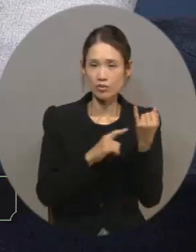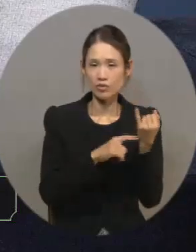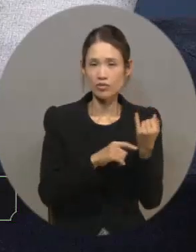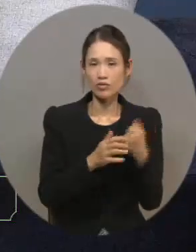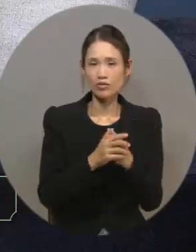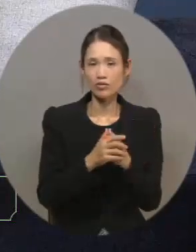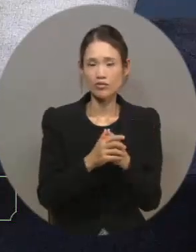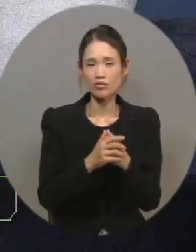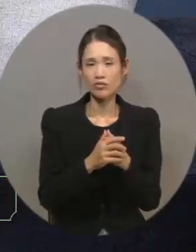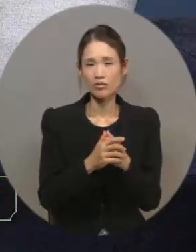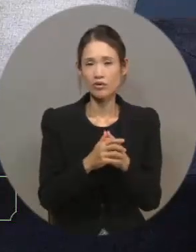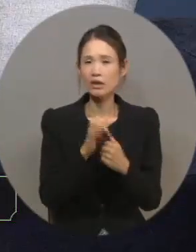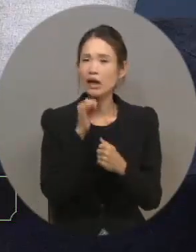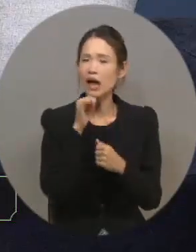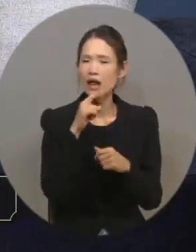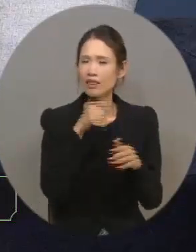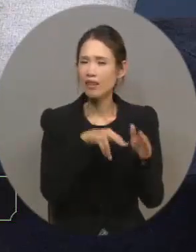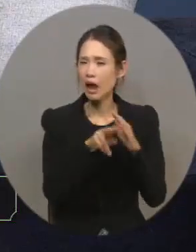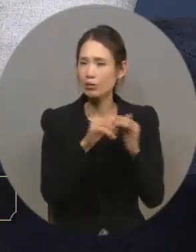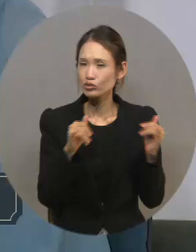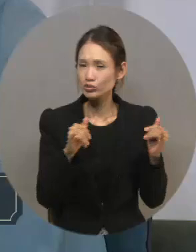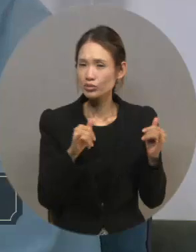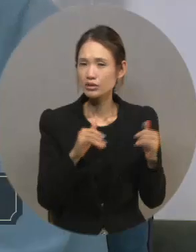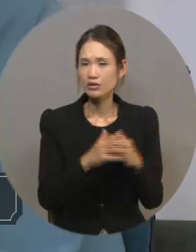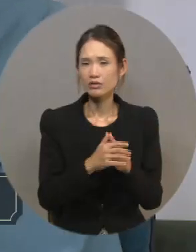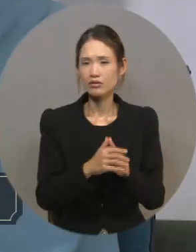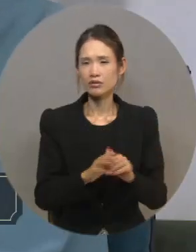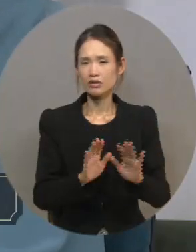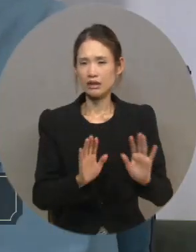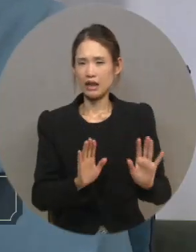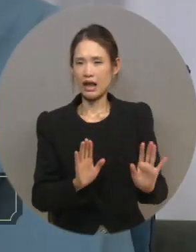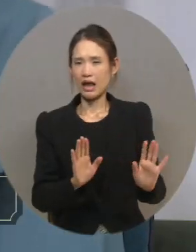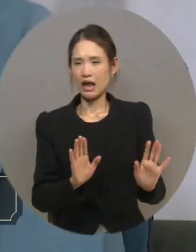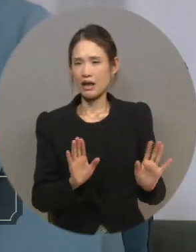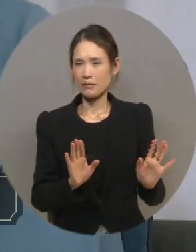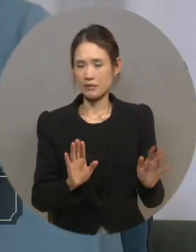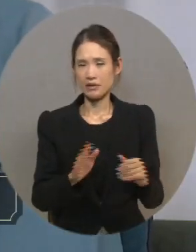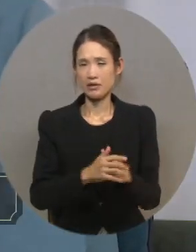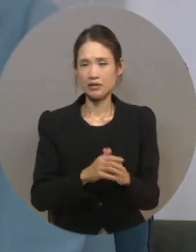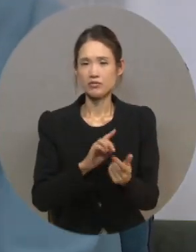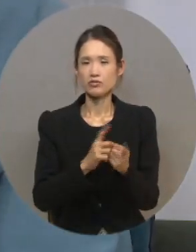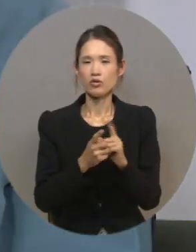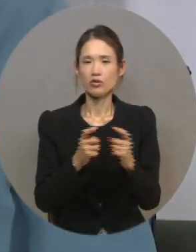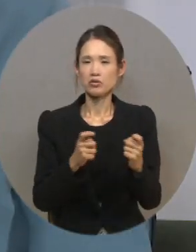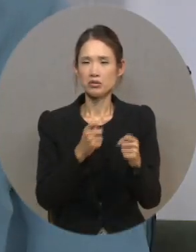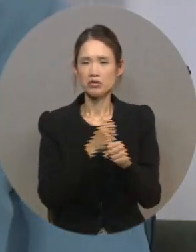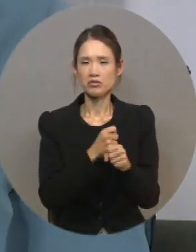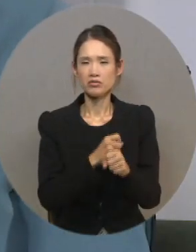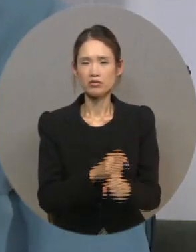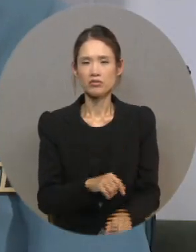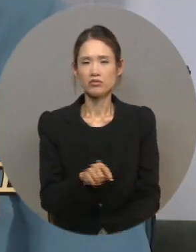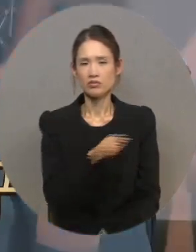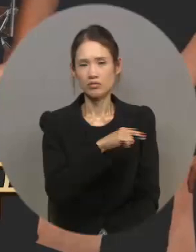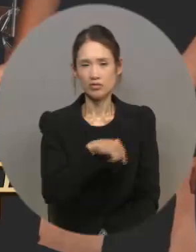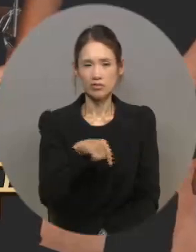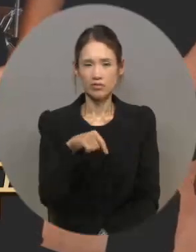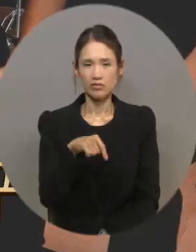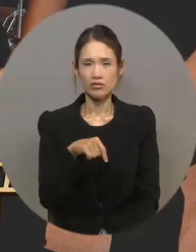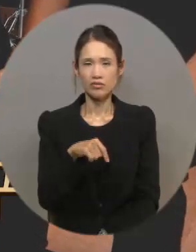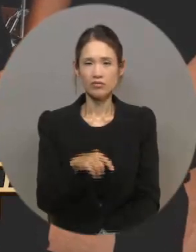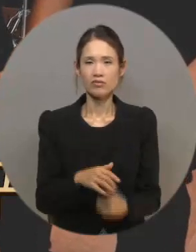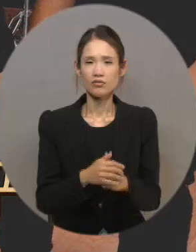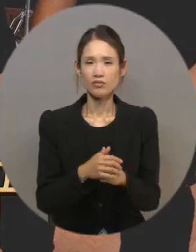보니까 얘가 가난한 애인데, 탈북자 애인데 안 받겠다 서로 싸우면서. 그래서 제가 이 아이들은